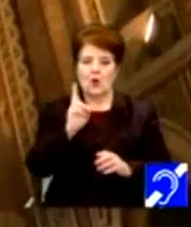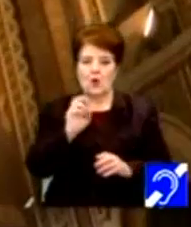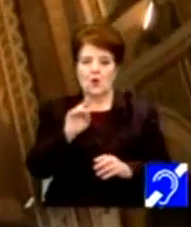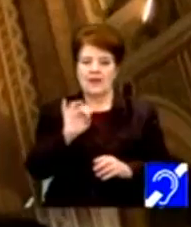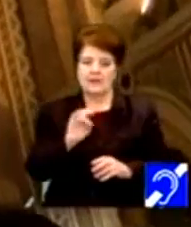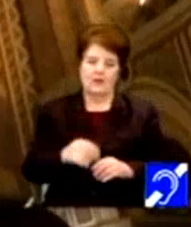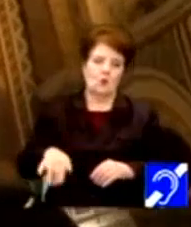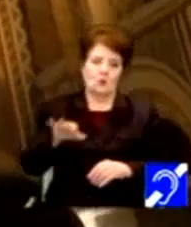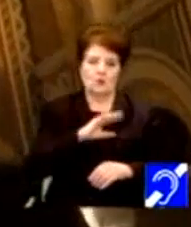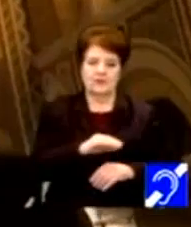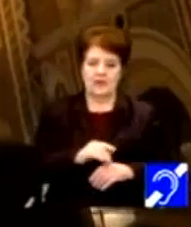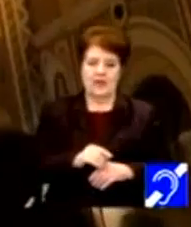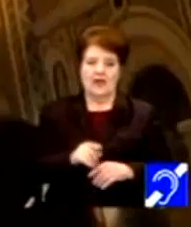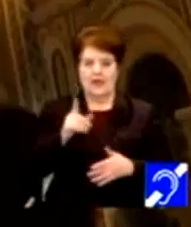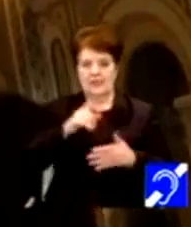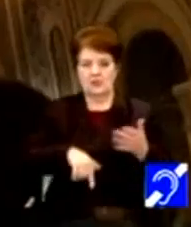toți credincioșii.